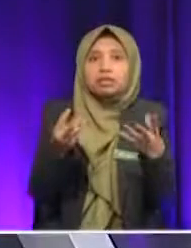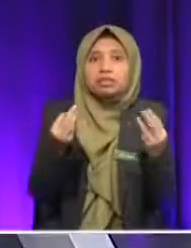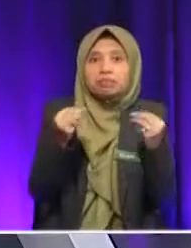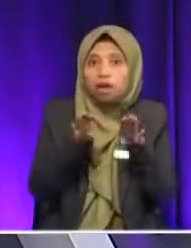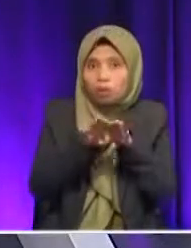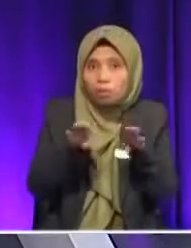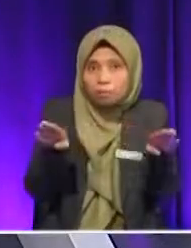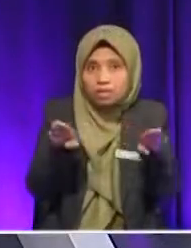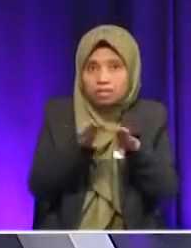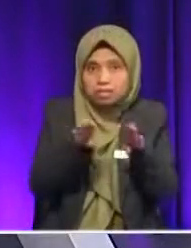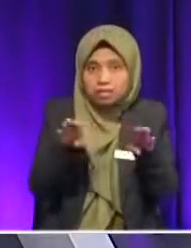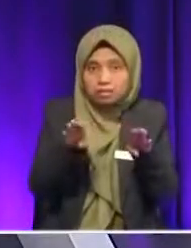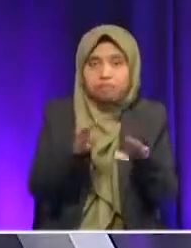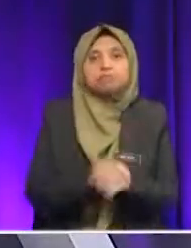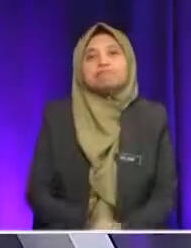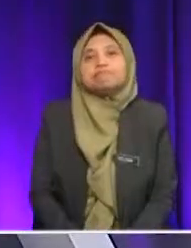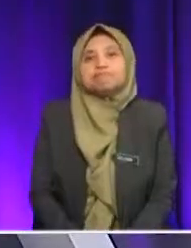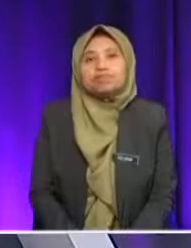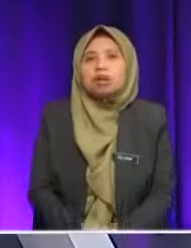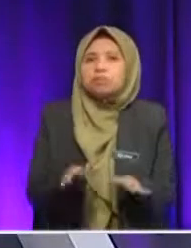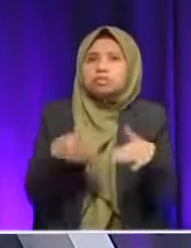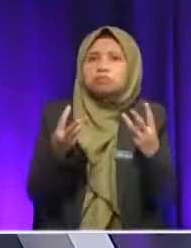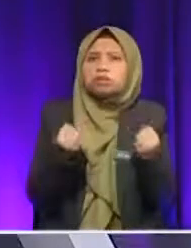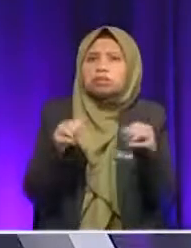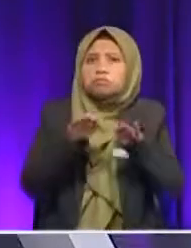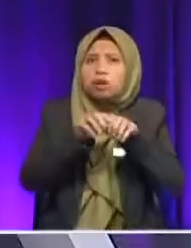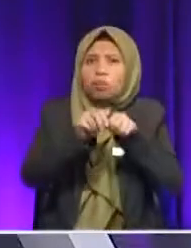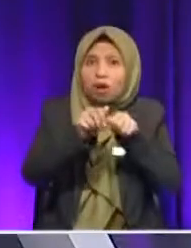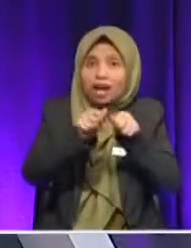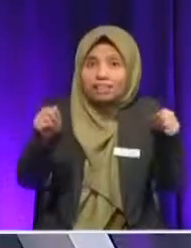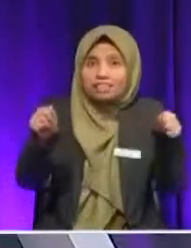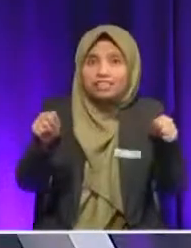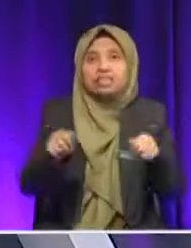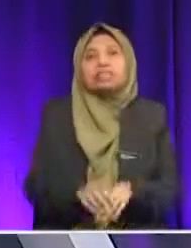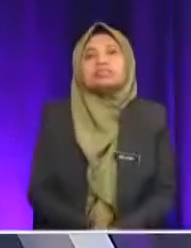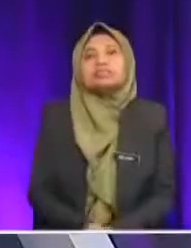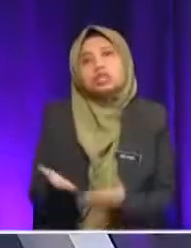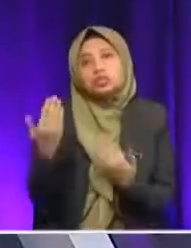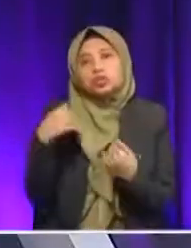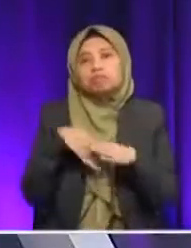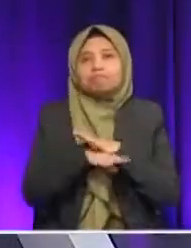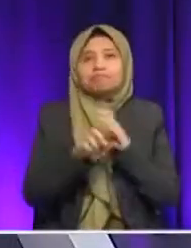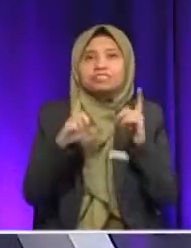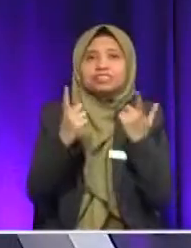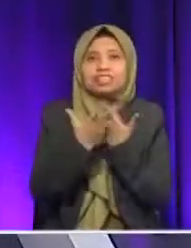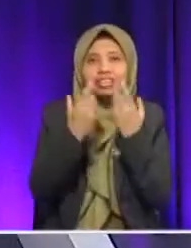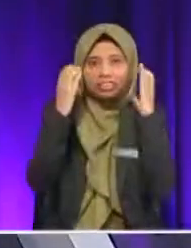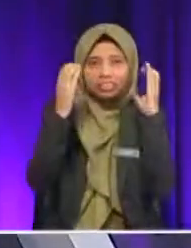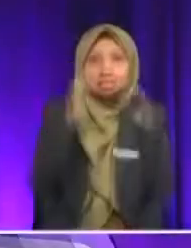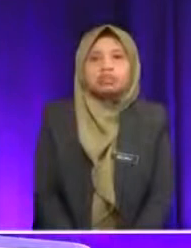tak PNY race Goblin asing kini boleh accu masuk kelas Cikgu aktif